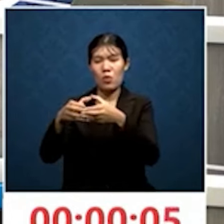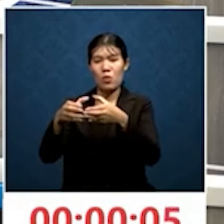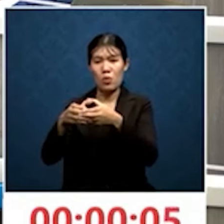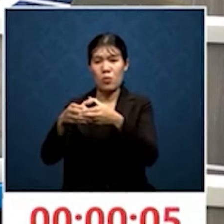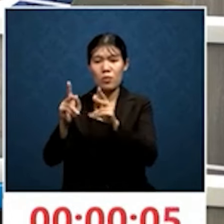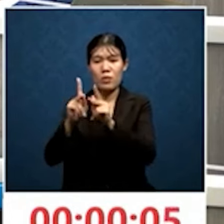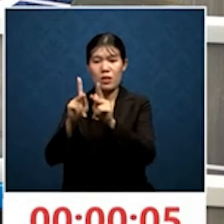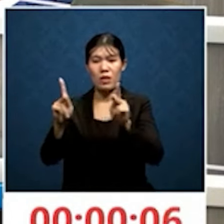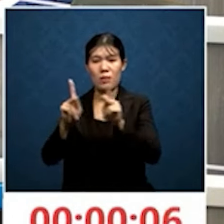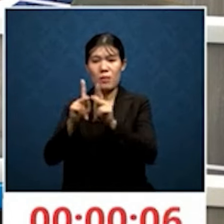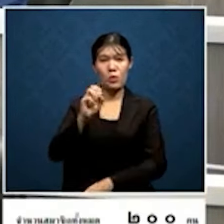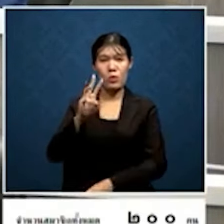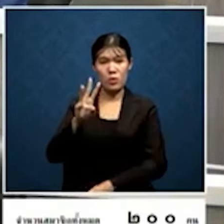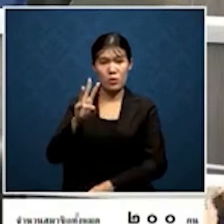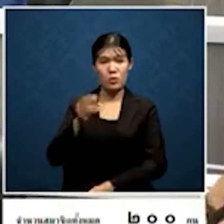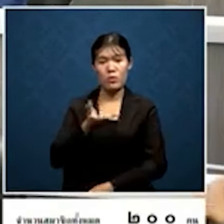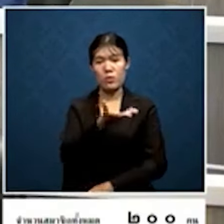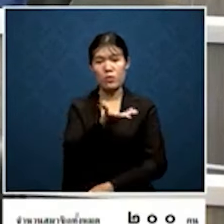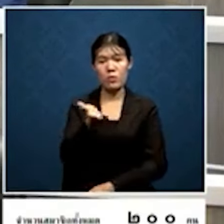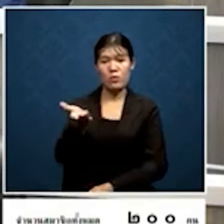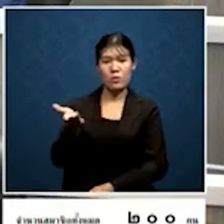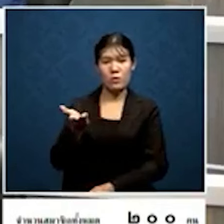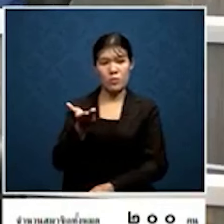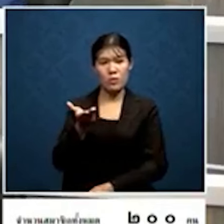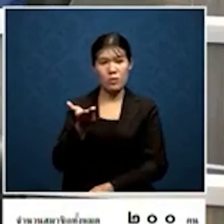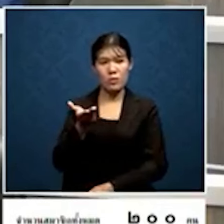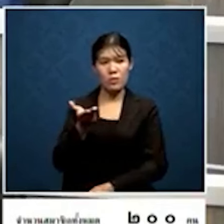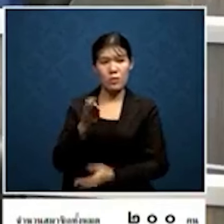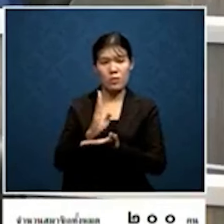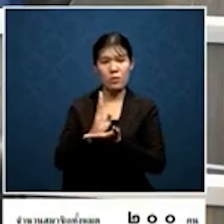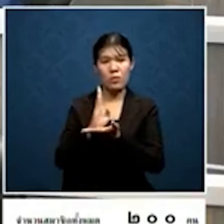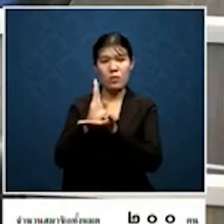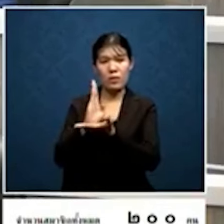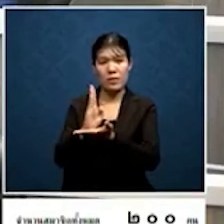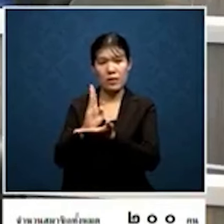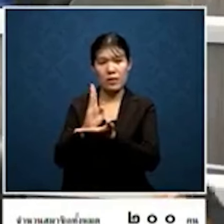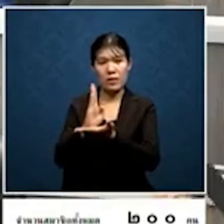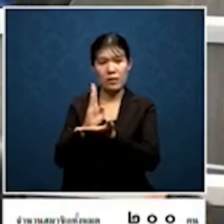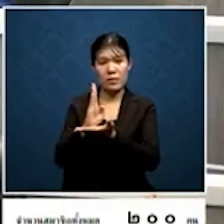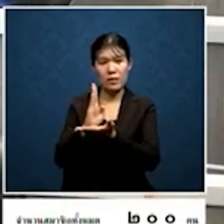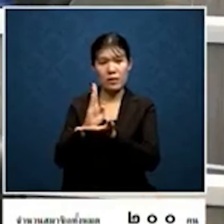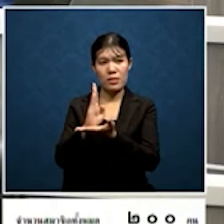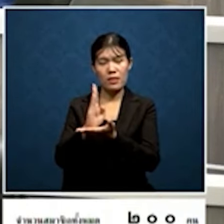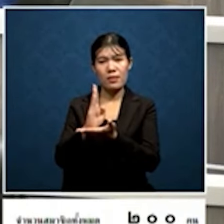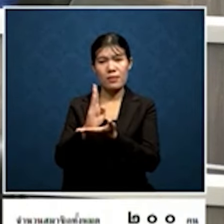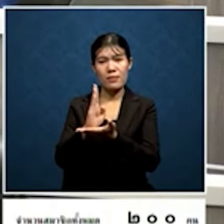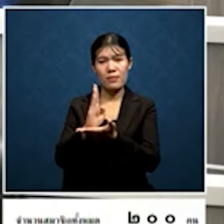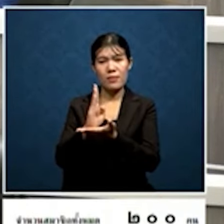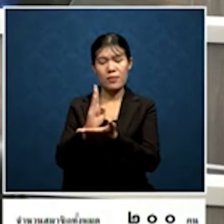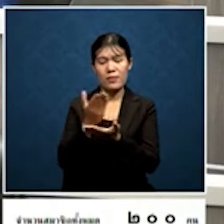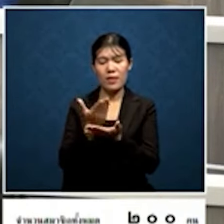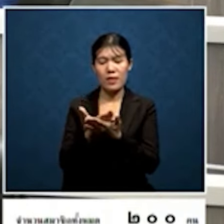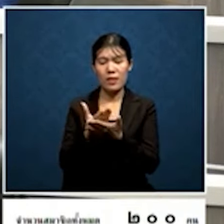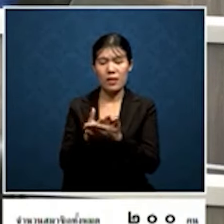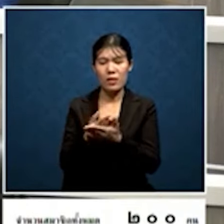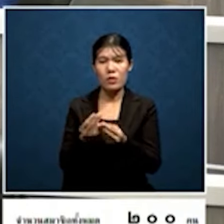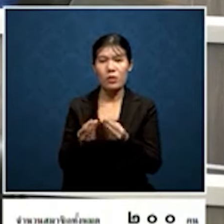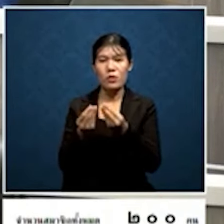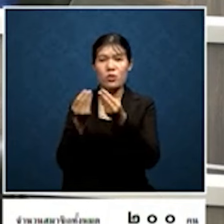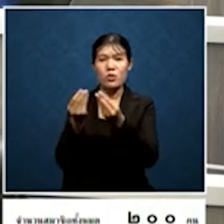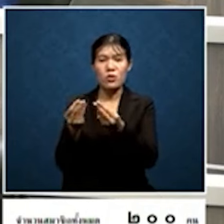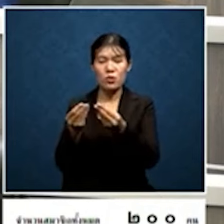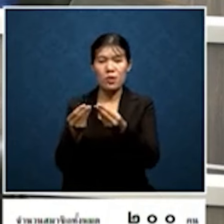ตำแหน่งในองค์กรอิสระรวมทั้งผู้ว่าการตรวจเงินแผ่นดินและหน่วยงานธุรการของศาลรัฐธรรมนูญและองค์กรอิสระ